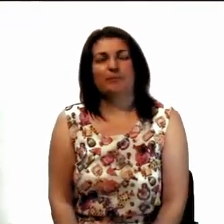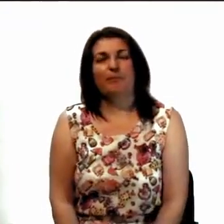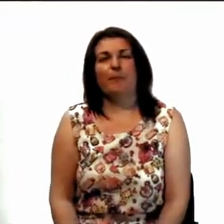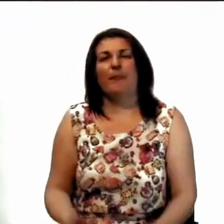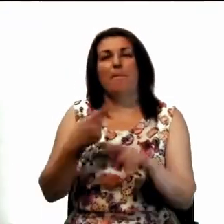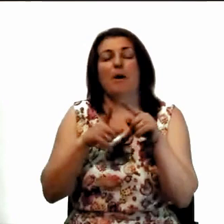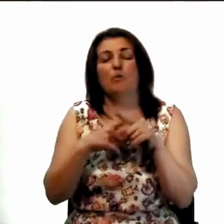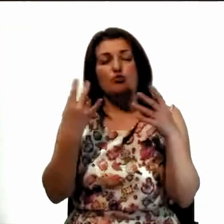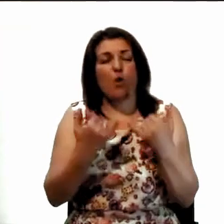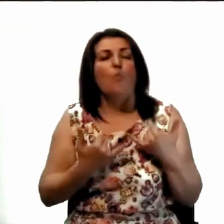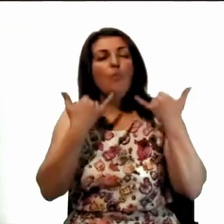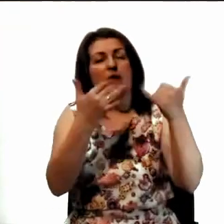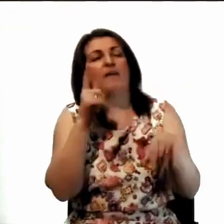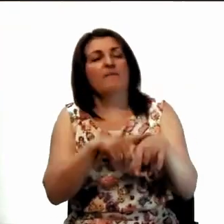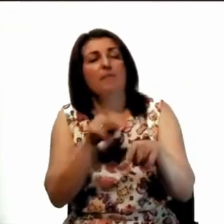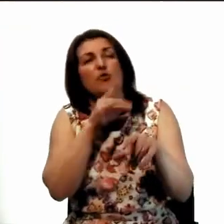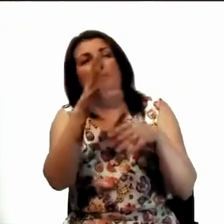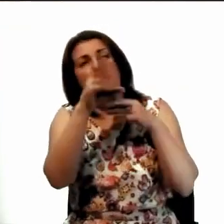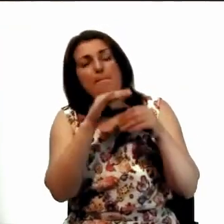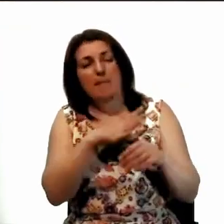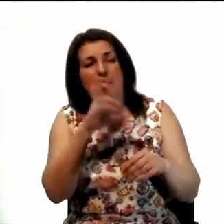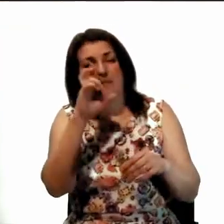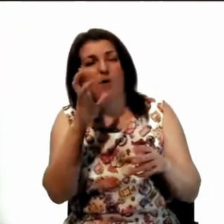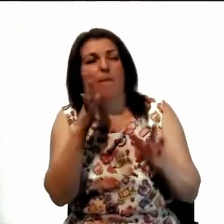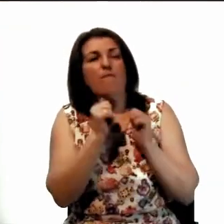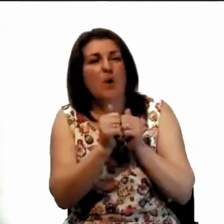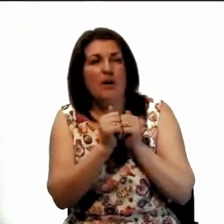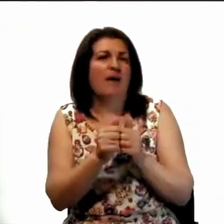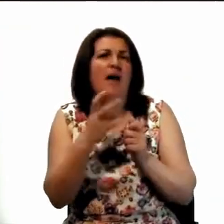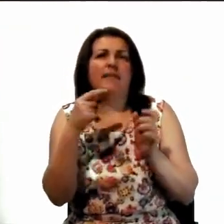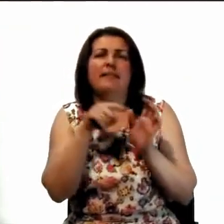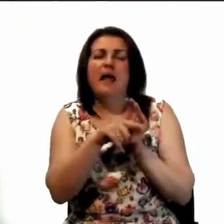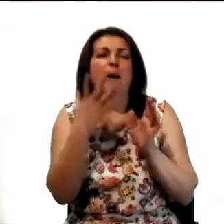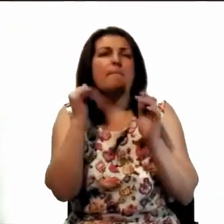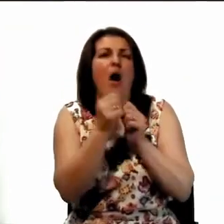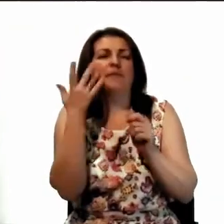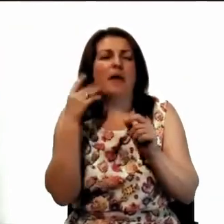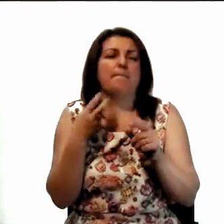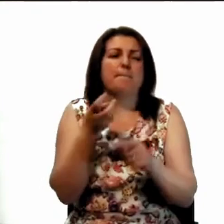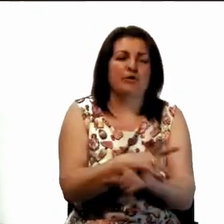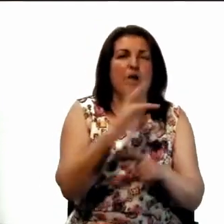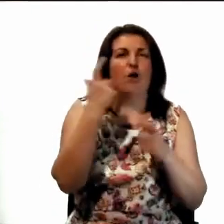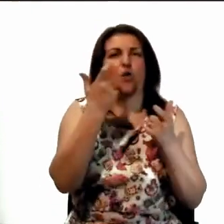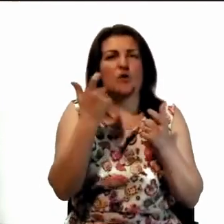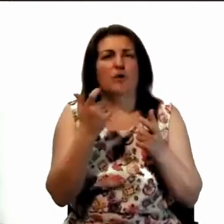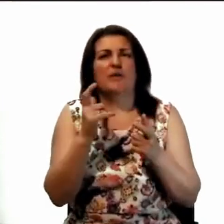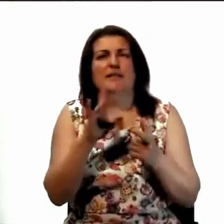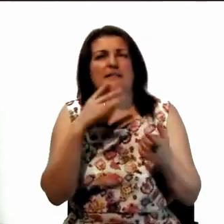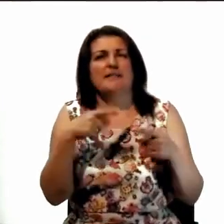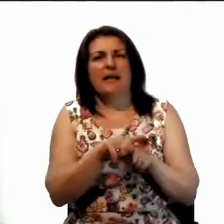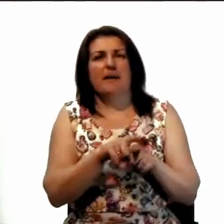Поэтому уделяй время, чтобы побыть с Богом в молитве. Не та молитва, когда мы пришли к Господу с